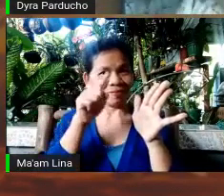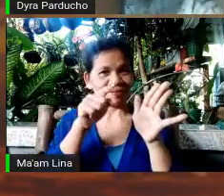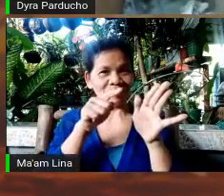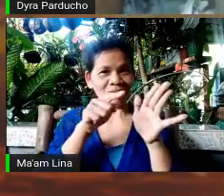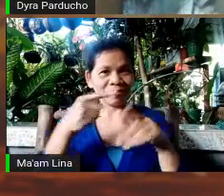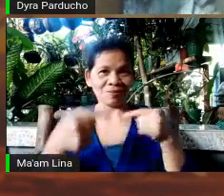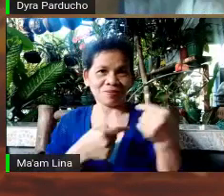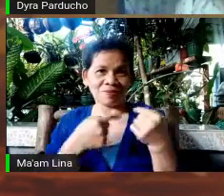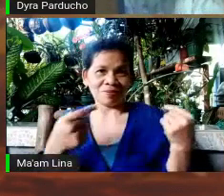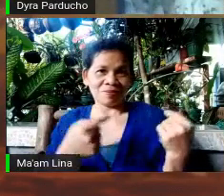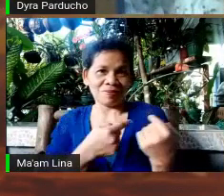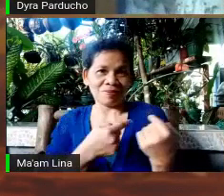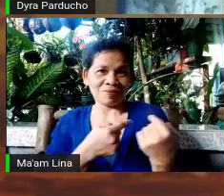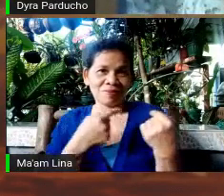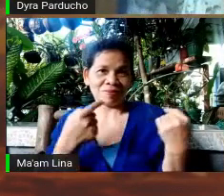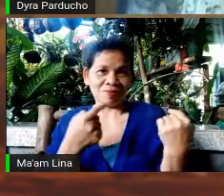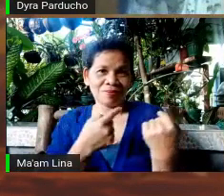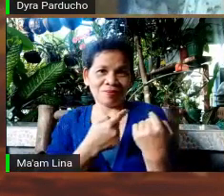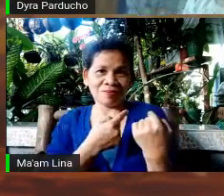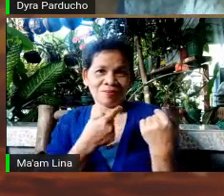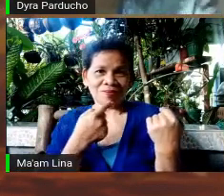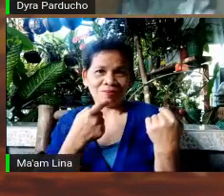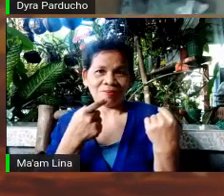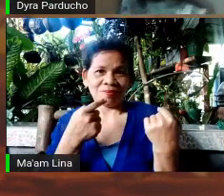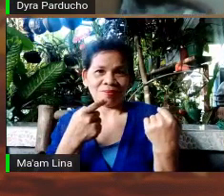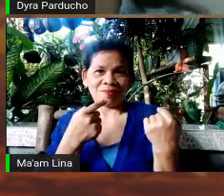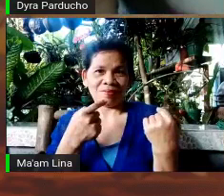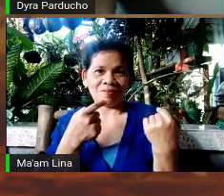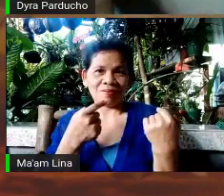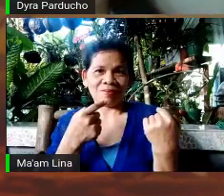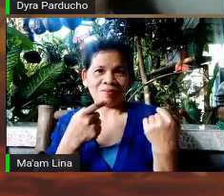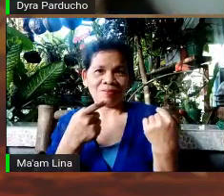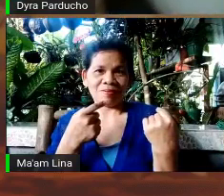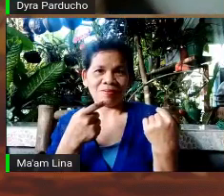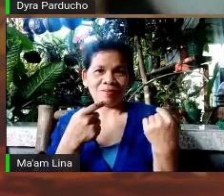po ng mga